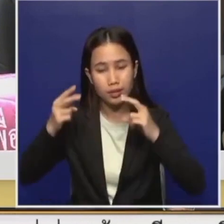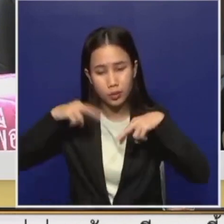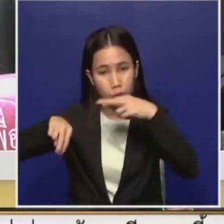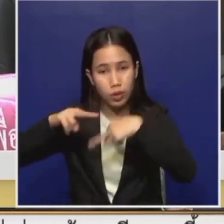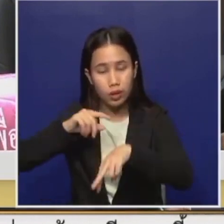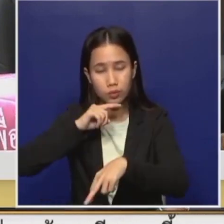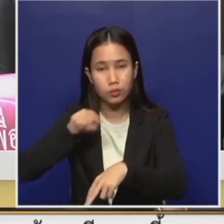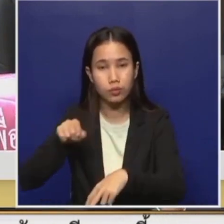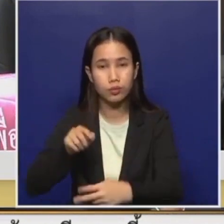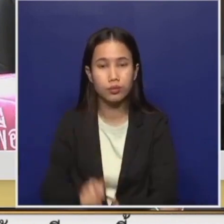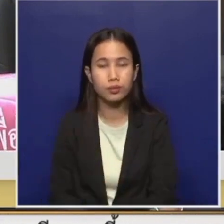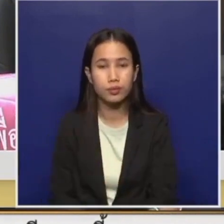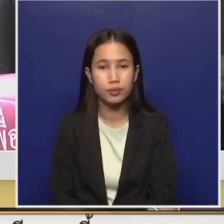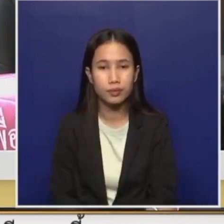ครับ